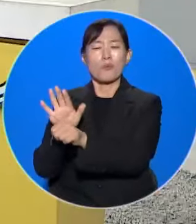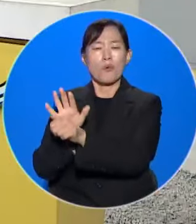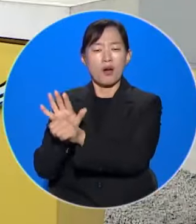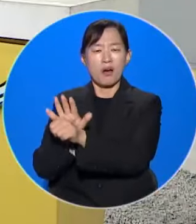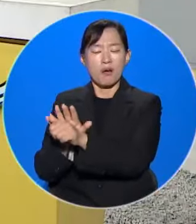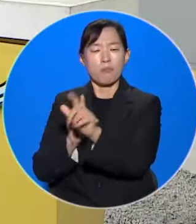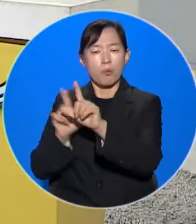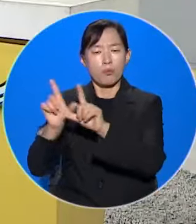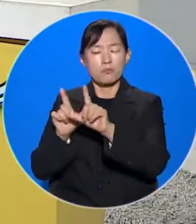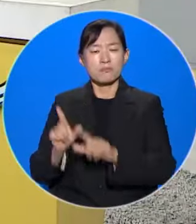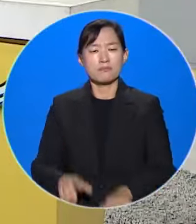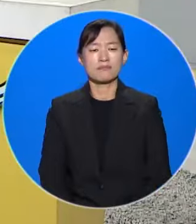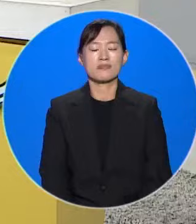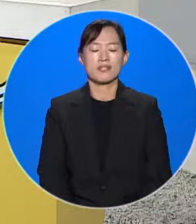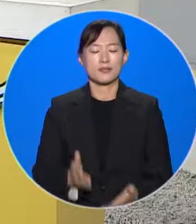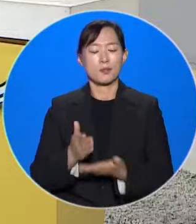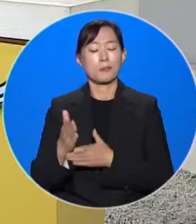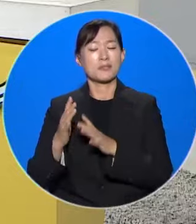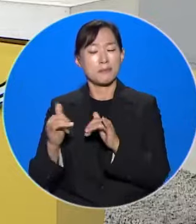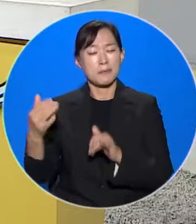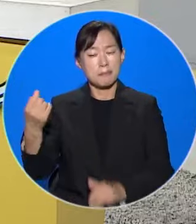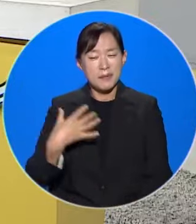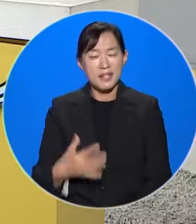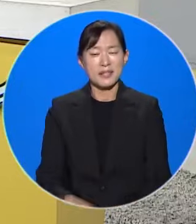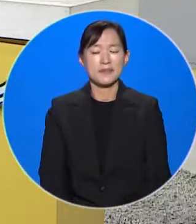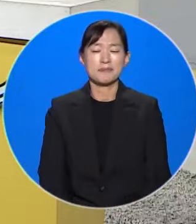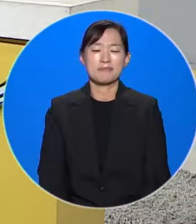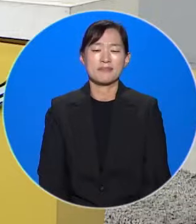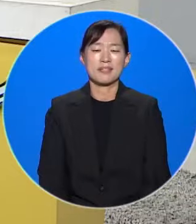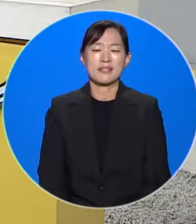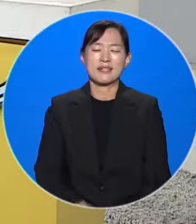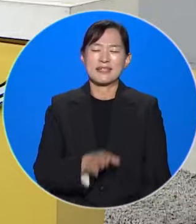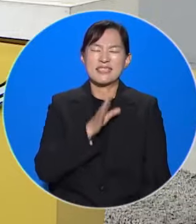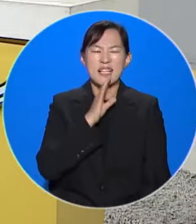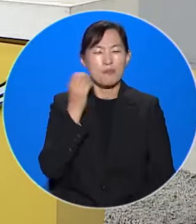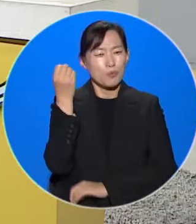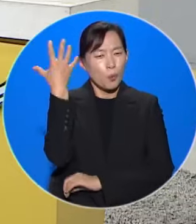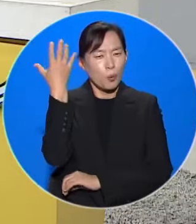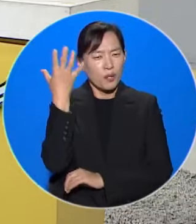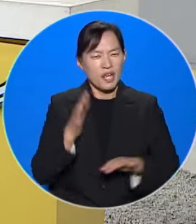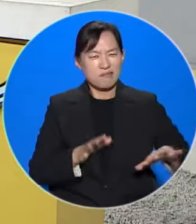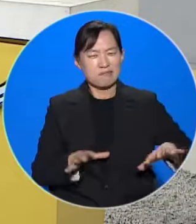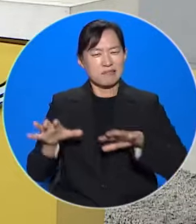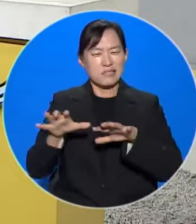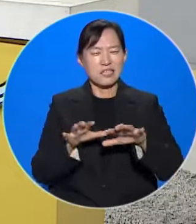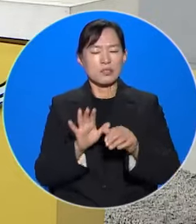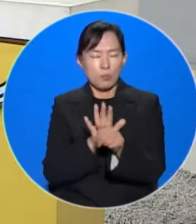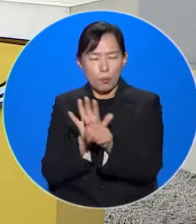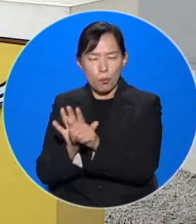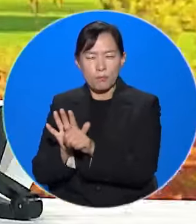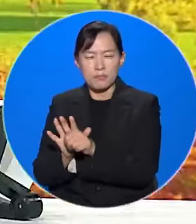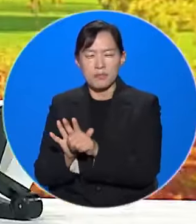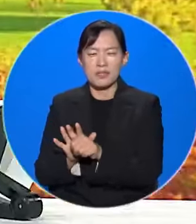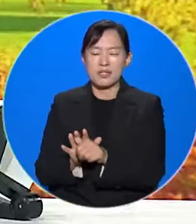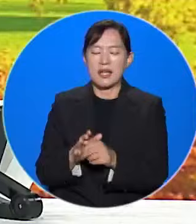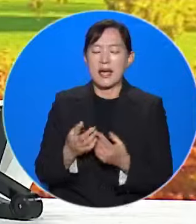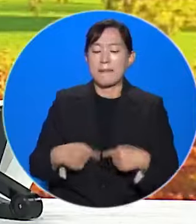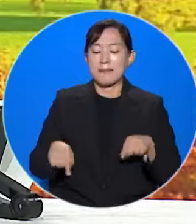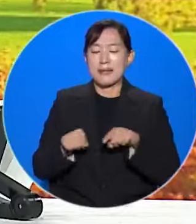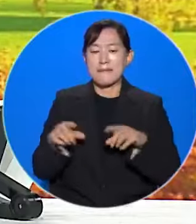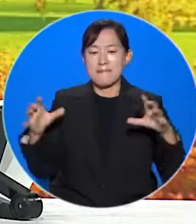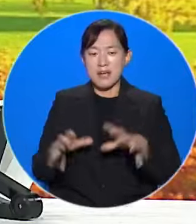도와주는 모습이었습니다. 전문가들은 이러한 행동이 참돌고래 무리의 조력 활동으로 무리 내에서 협력을